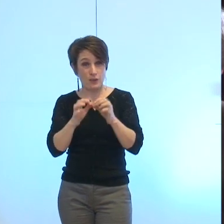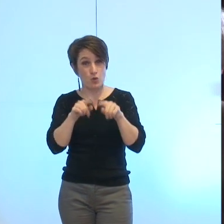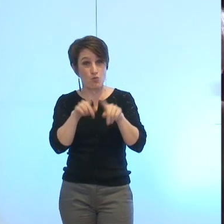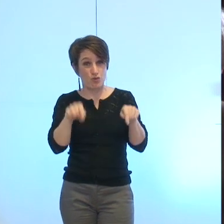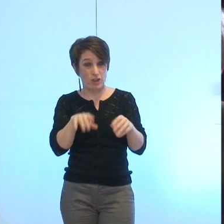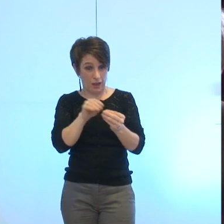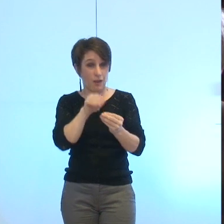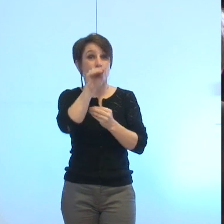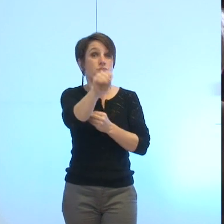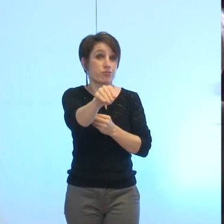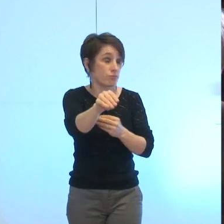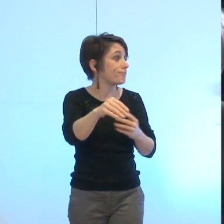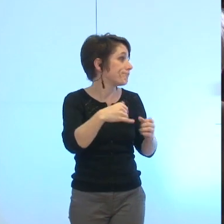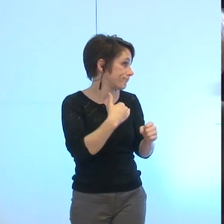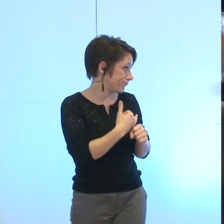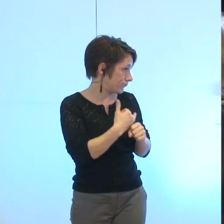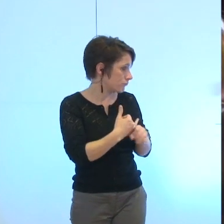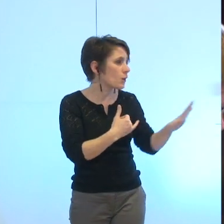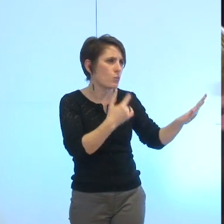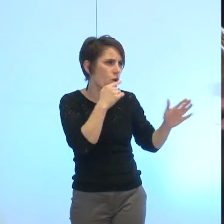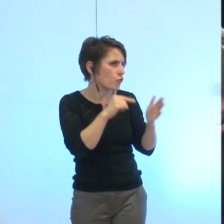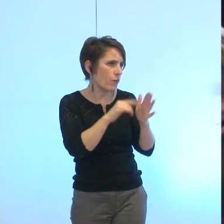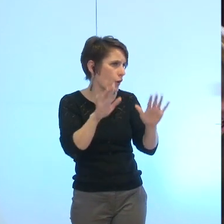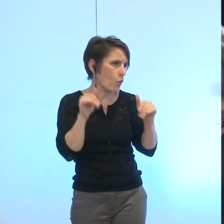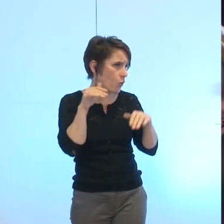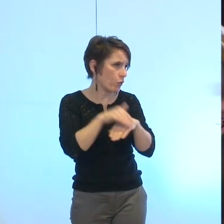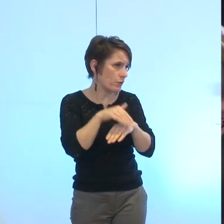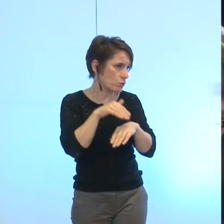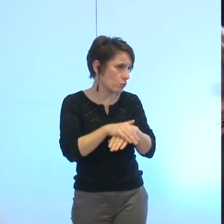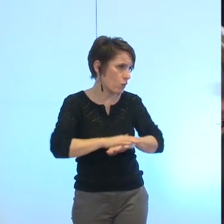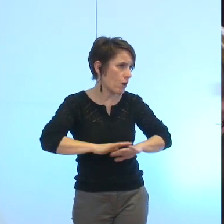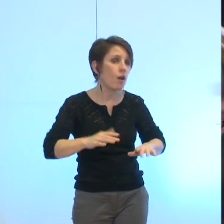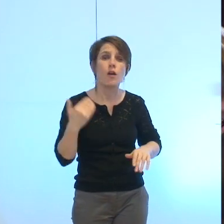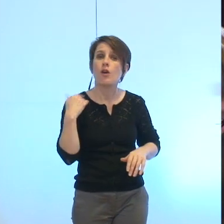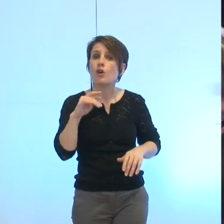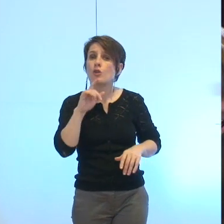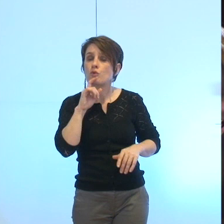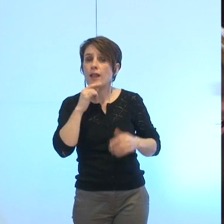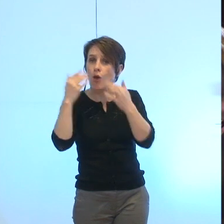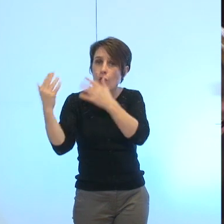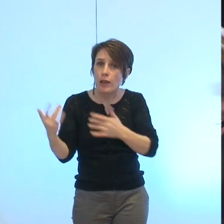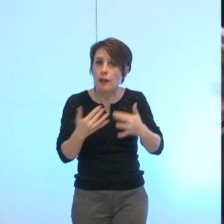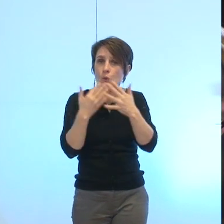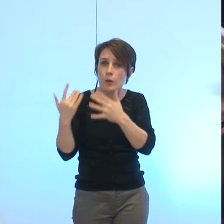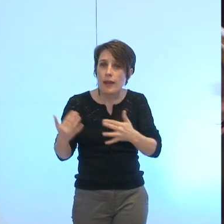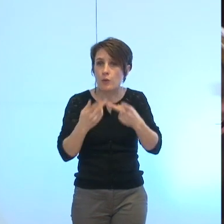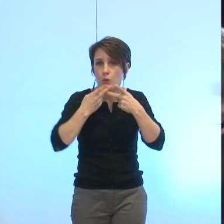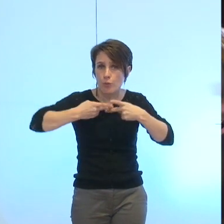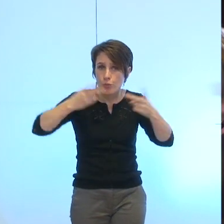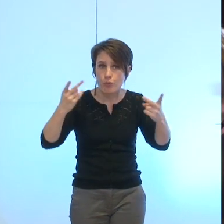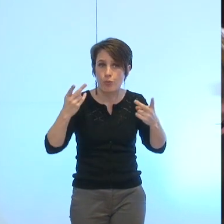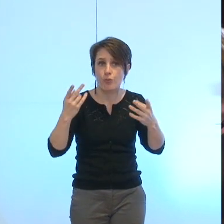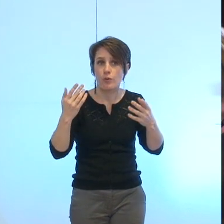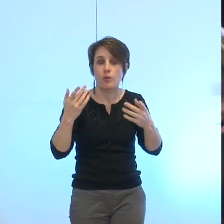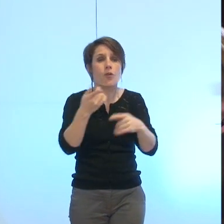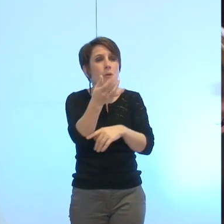je ne souhaite pas pour ma part que nous l'ayons ce soir même si les calculs qui ont été exposés tout à l'heure faisant état de 10 millions de dépenses